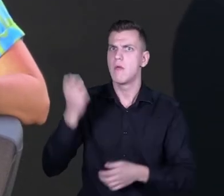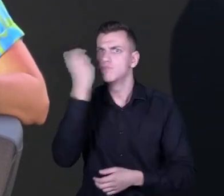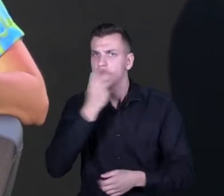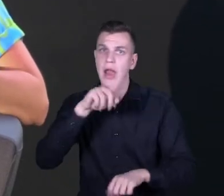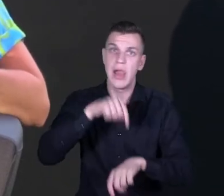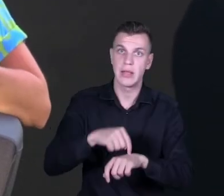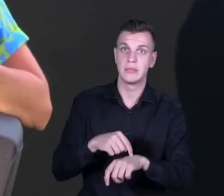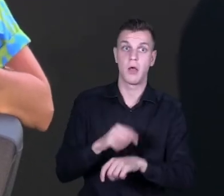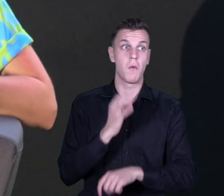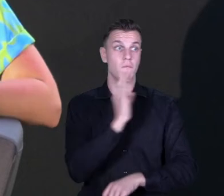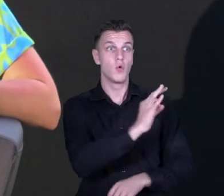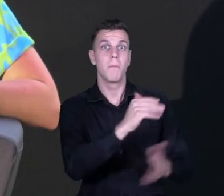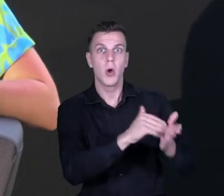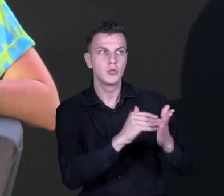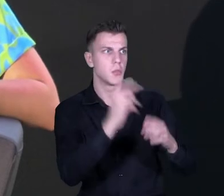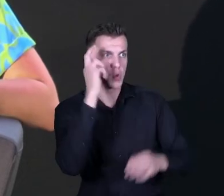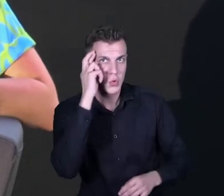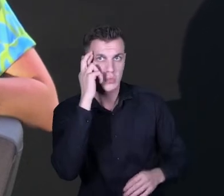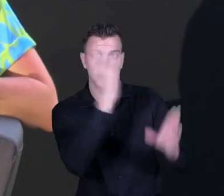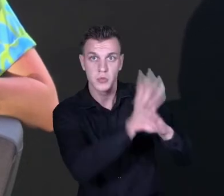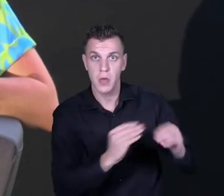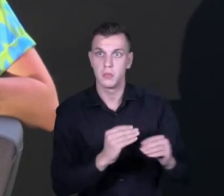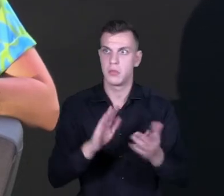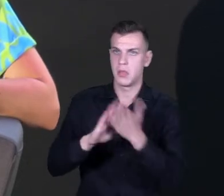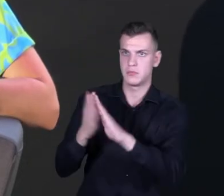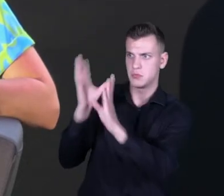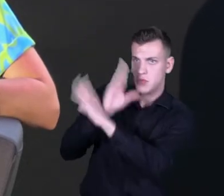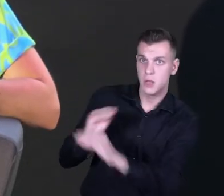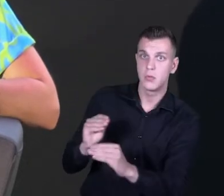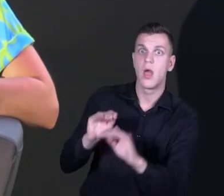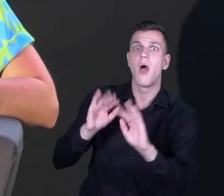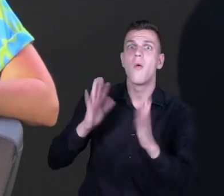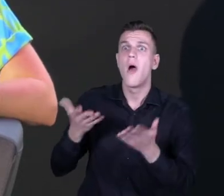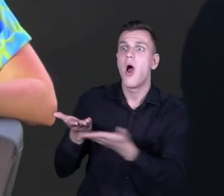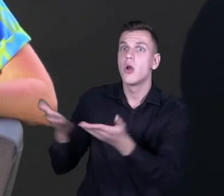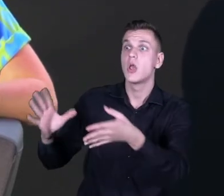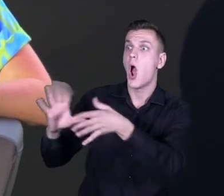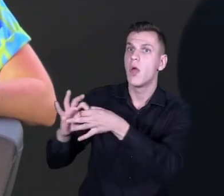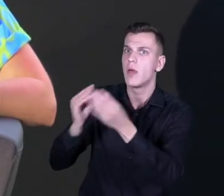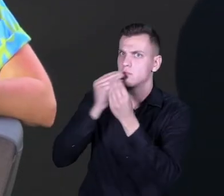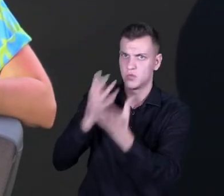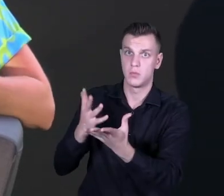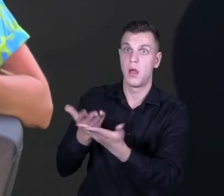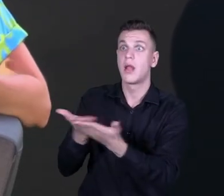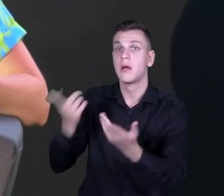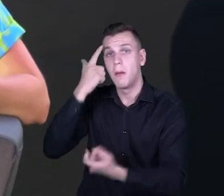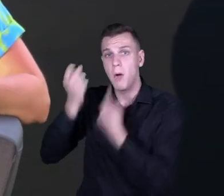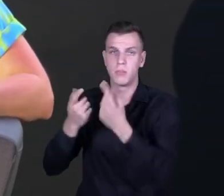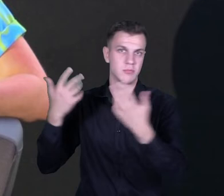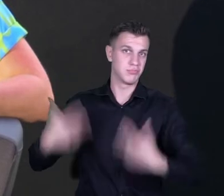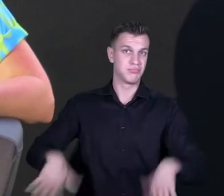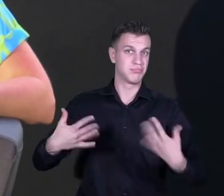swoje potrzeby, świetnie się ze sobą, po prostu mówiąc kolokwialnie, dogadywali, wymyślali niezwykłe rzeczy. Ale żeby